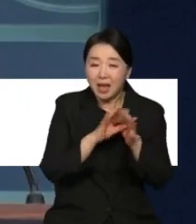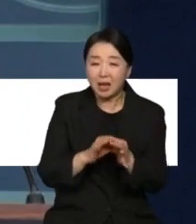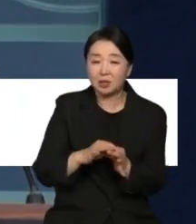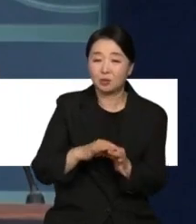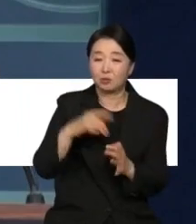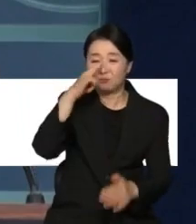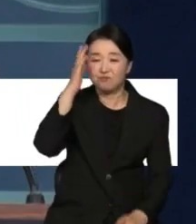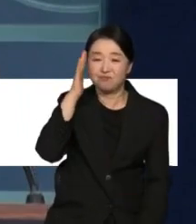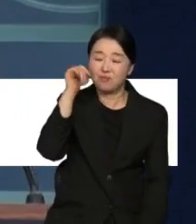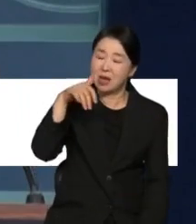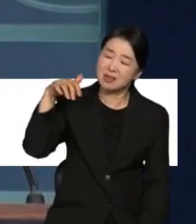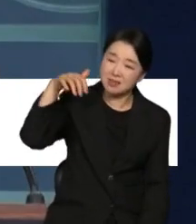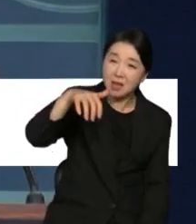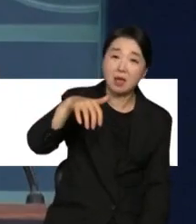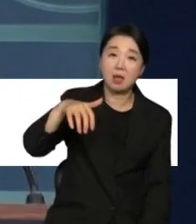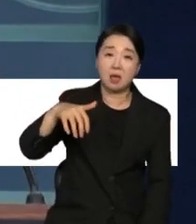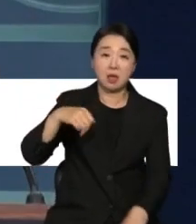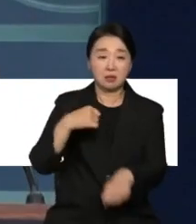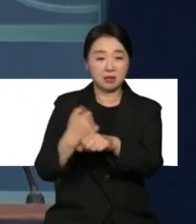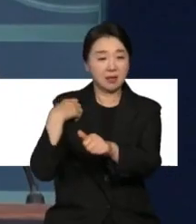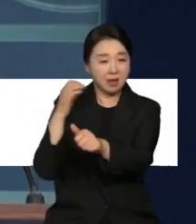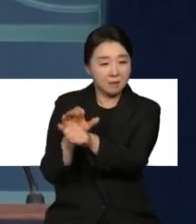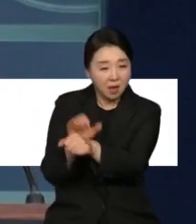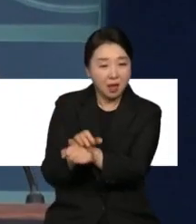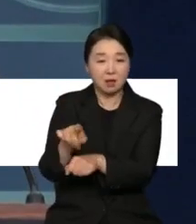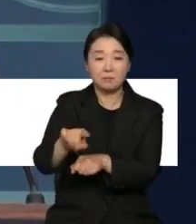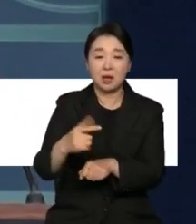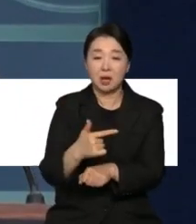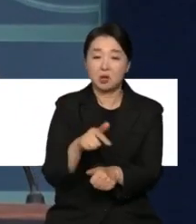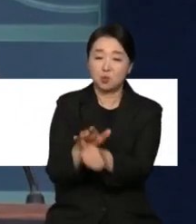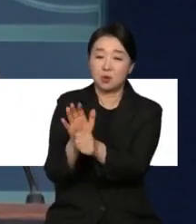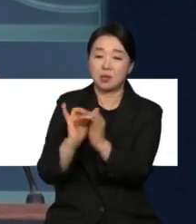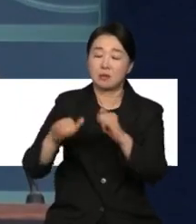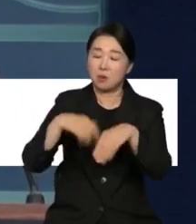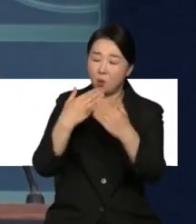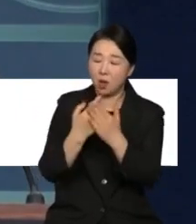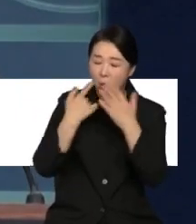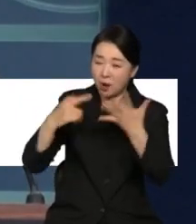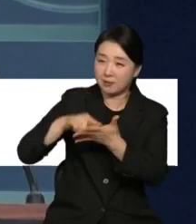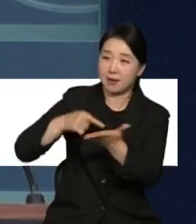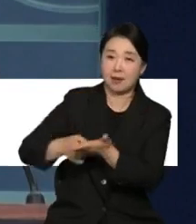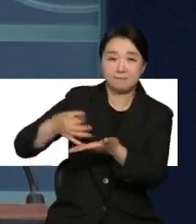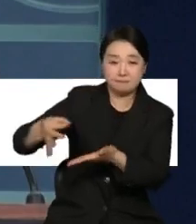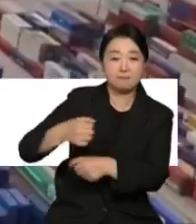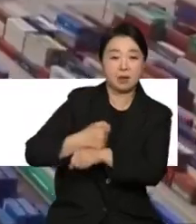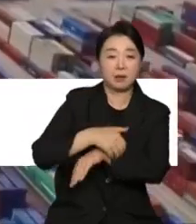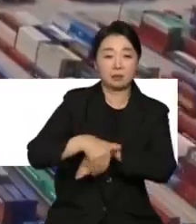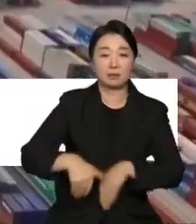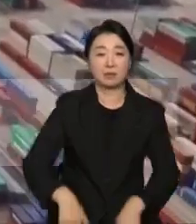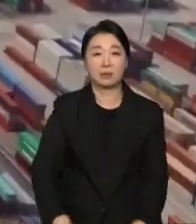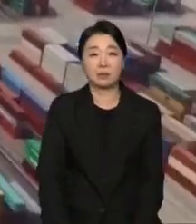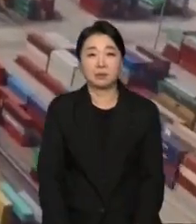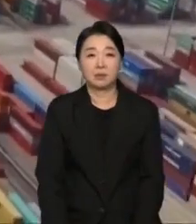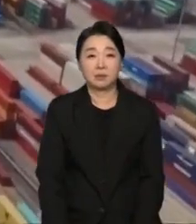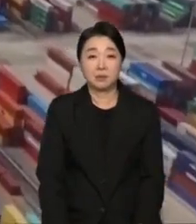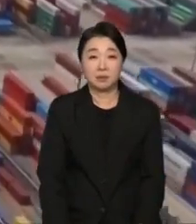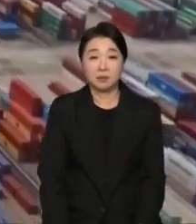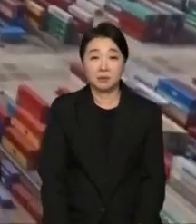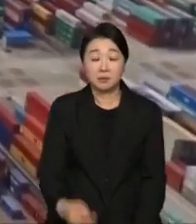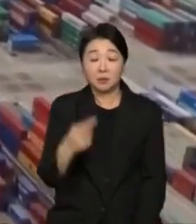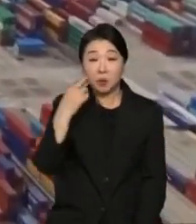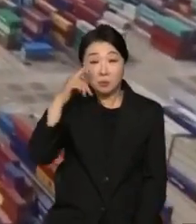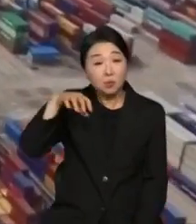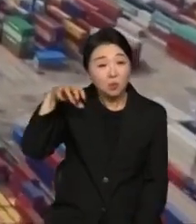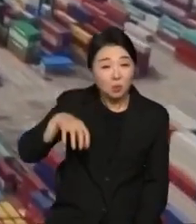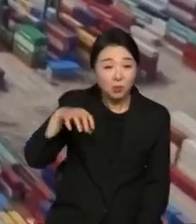hold Putin's aggression accountable and raise the cost on his not just him but also his enablers. 미 상무부도 해외